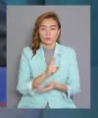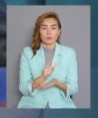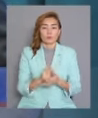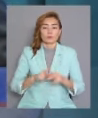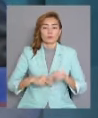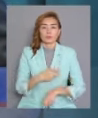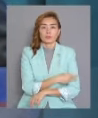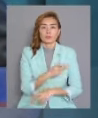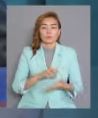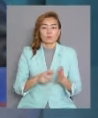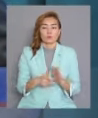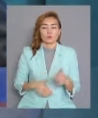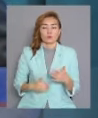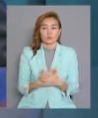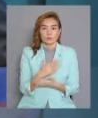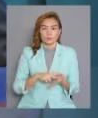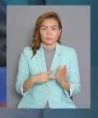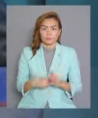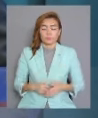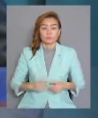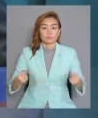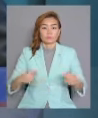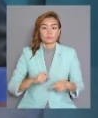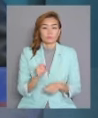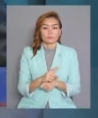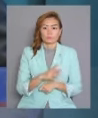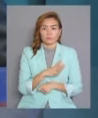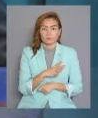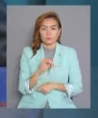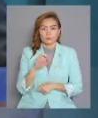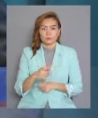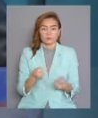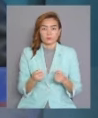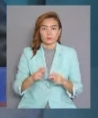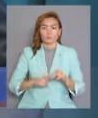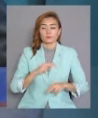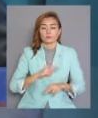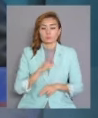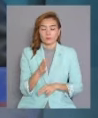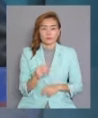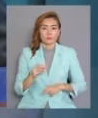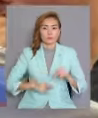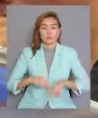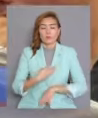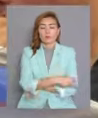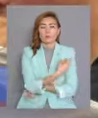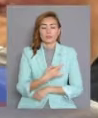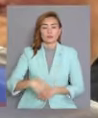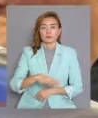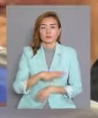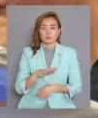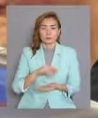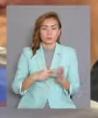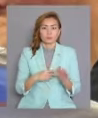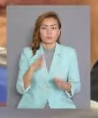построена врачебная амбулатория по новому типовому проекту. Соответствующее поручение было дано областному управлению строительства. Строительство врачебной амбулатории по типовому